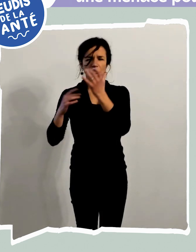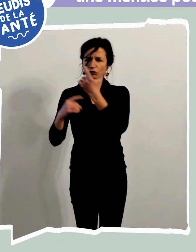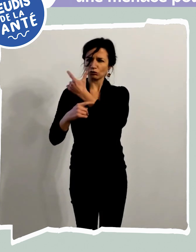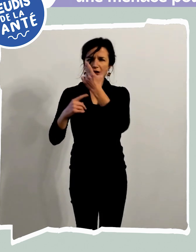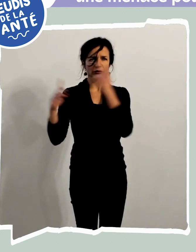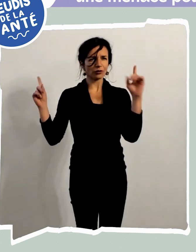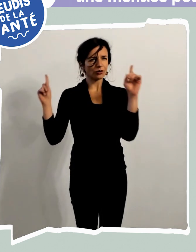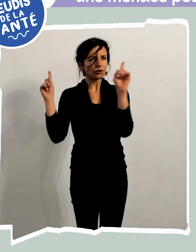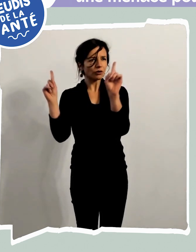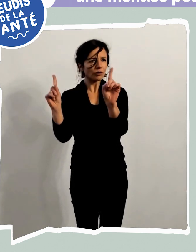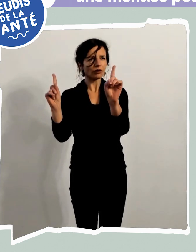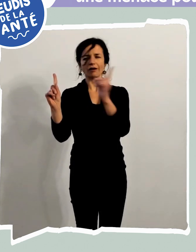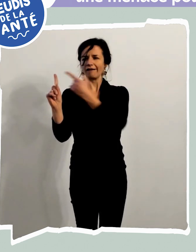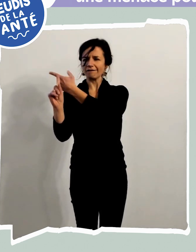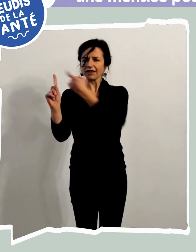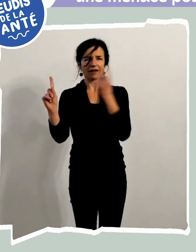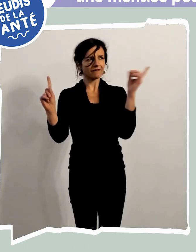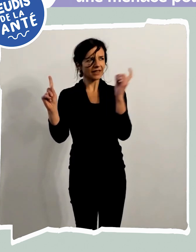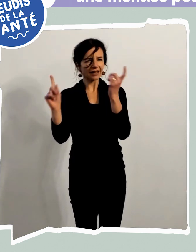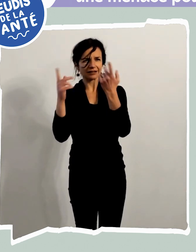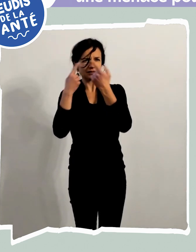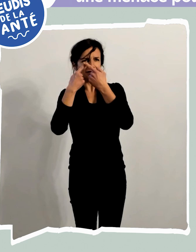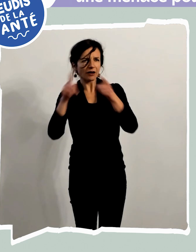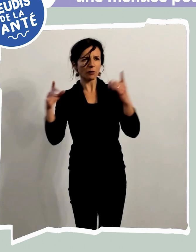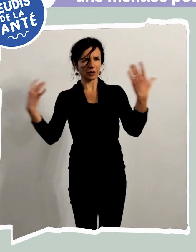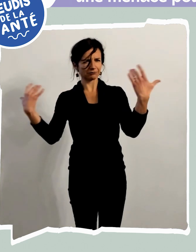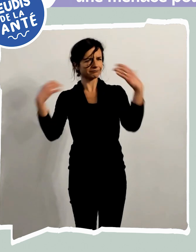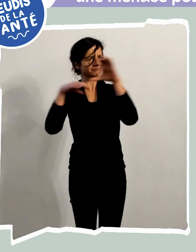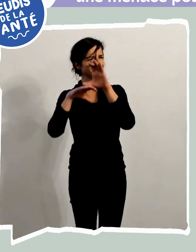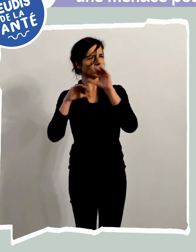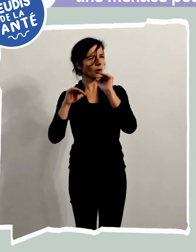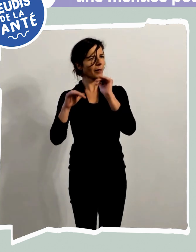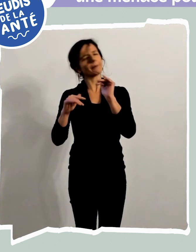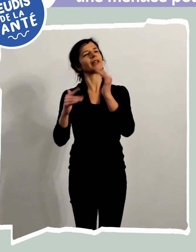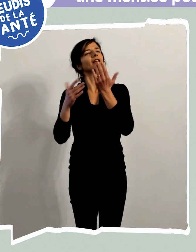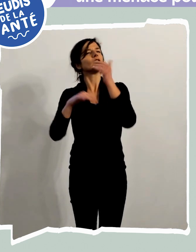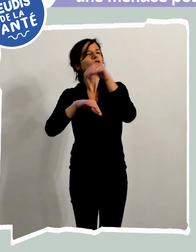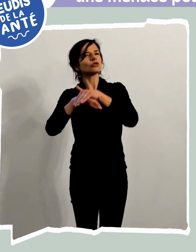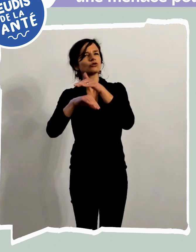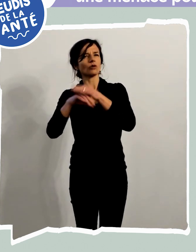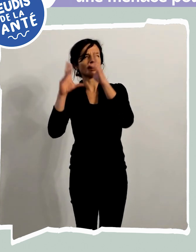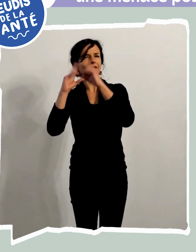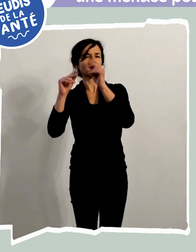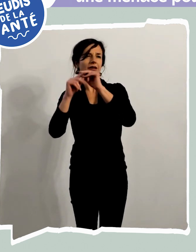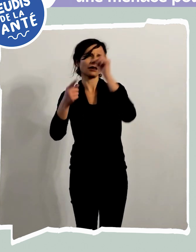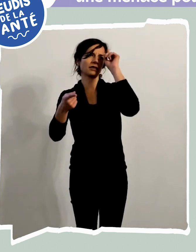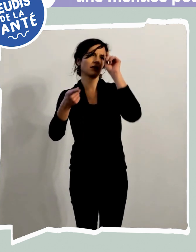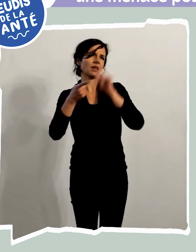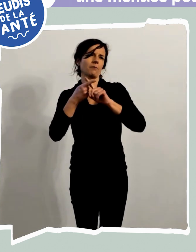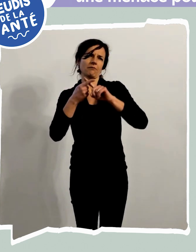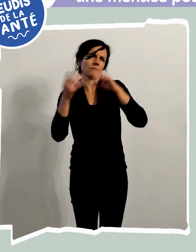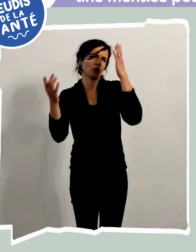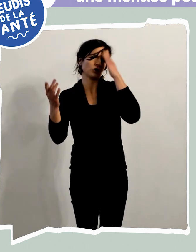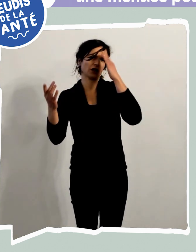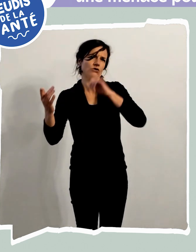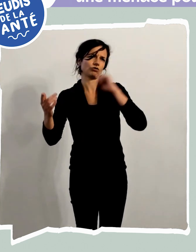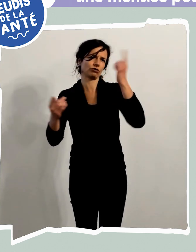de milieux différents mais complémentaires pour aborder donc ce grand sujet sur les perturbateurs endocriniens.